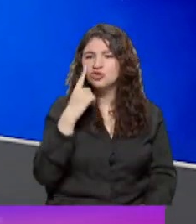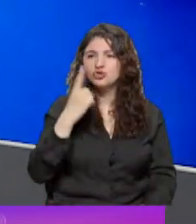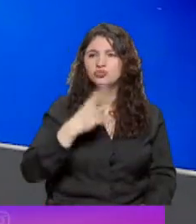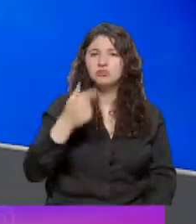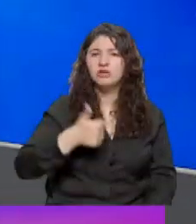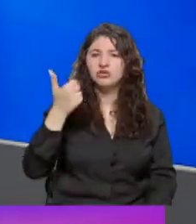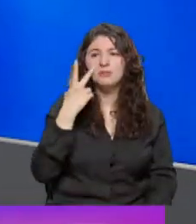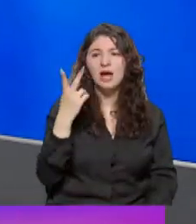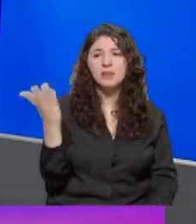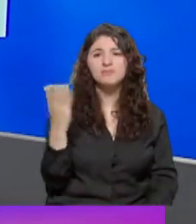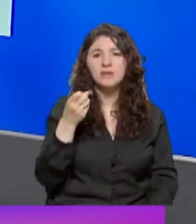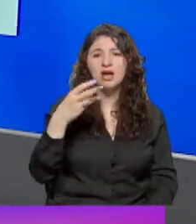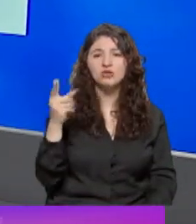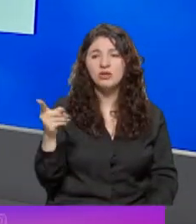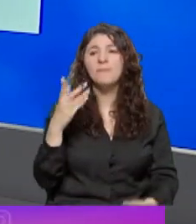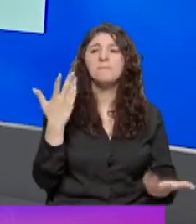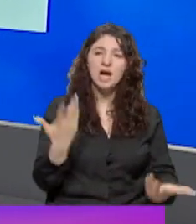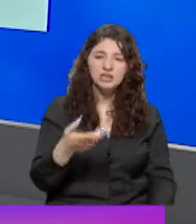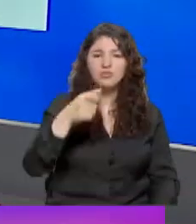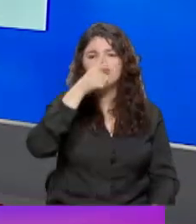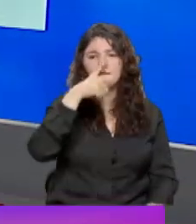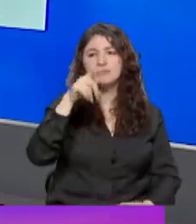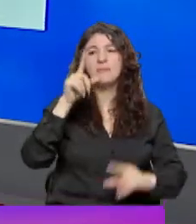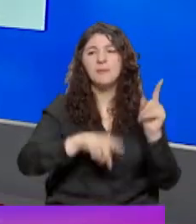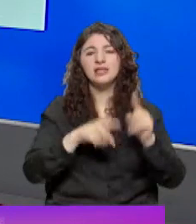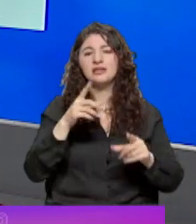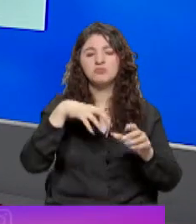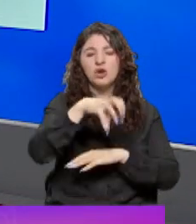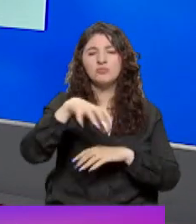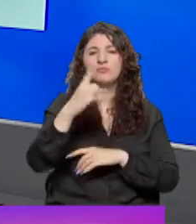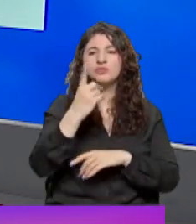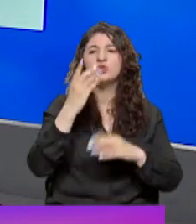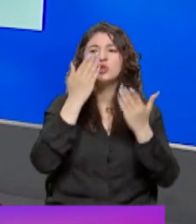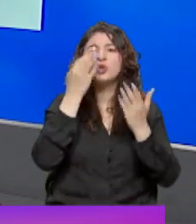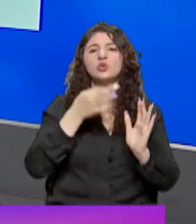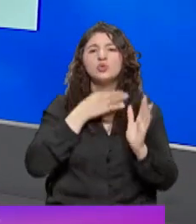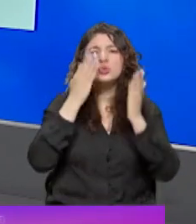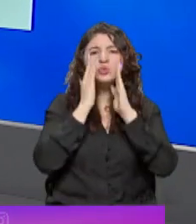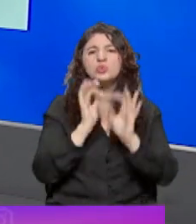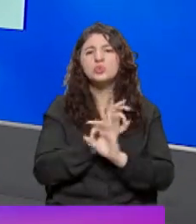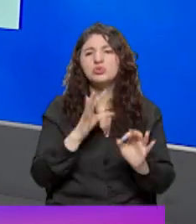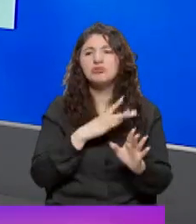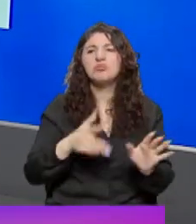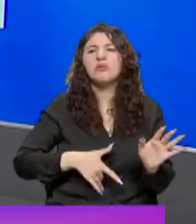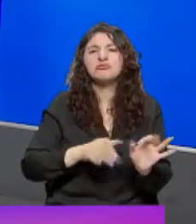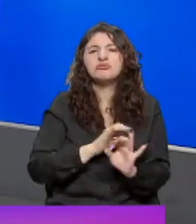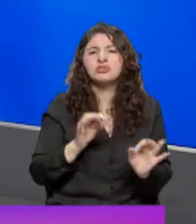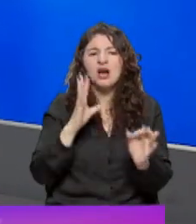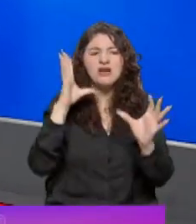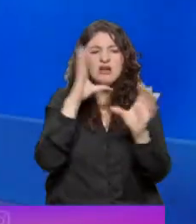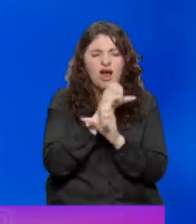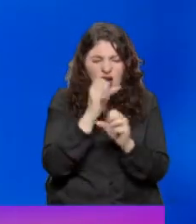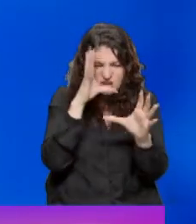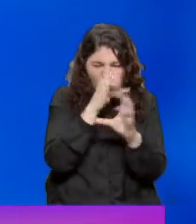Cumhurbaşkanı bakalım Erdoğan malesef ülkemizde bazı kesimlerde bir şükürsüzlük tatminsizlik bu